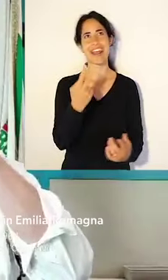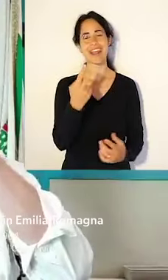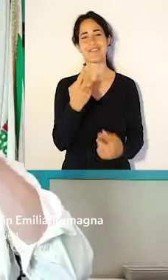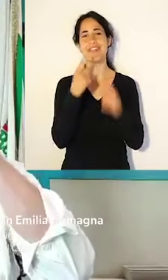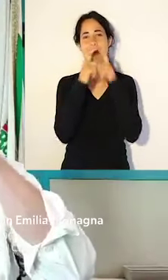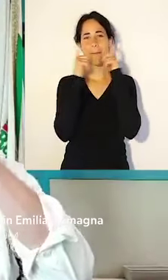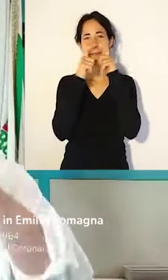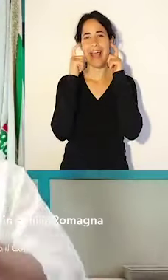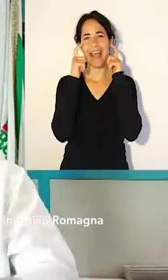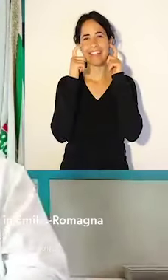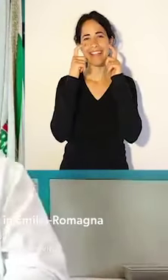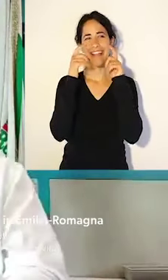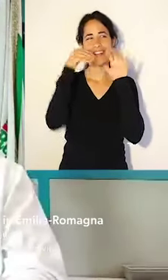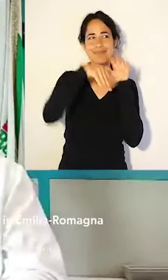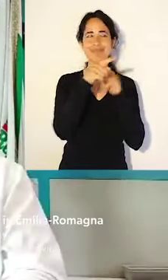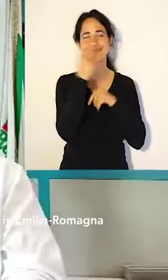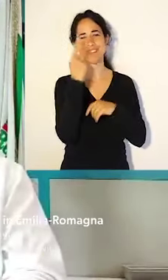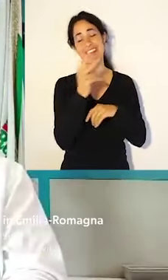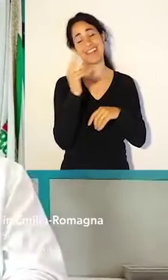sotto, anzi sopra la mascherina,